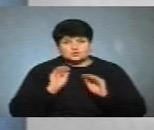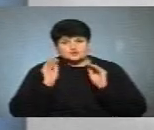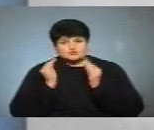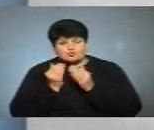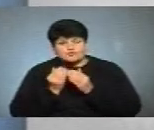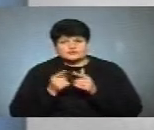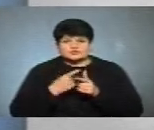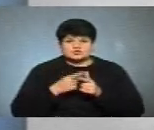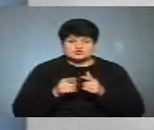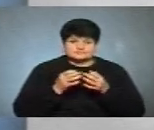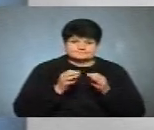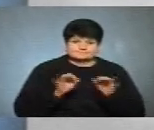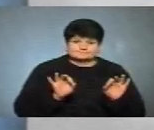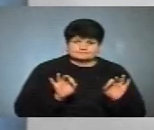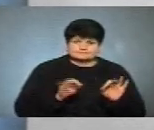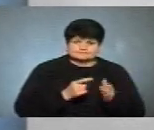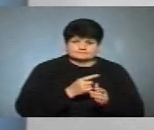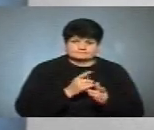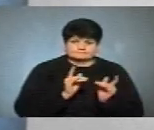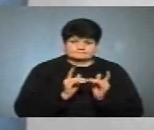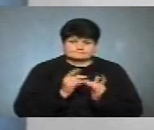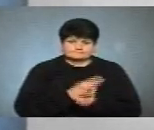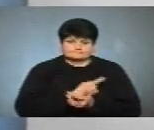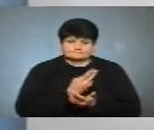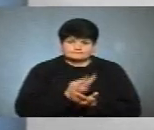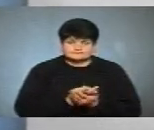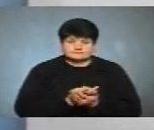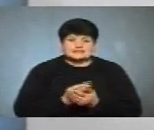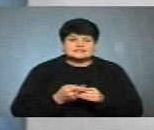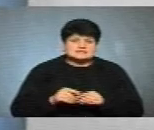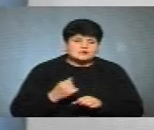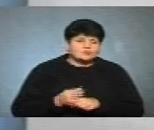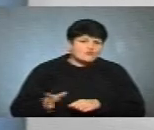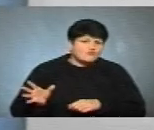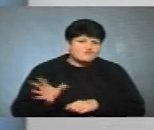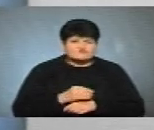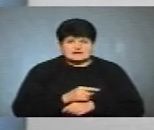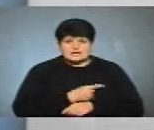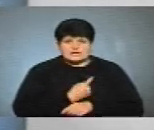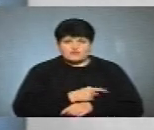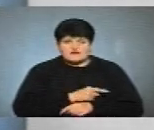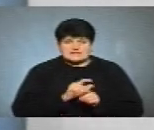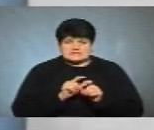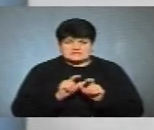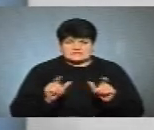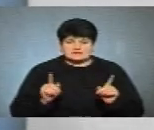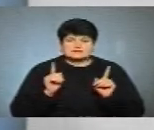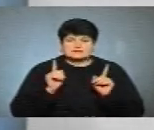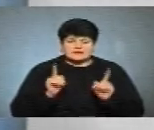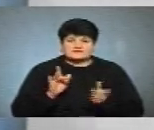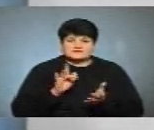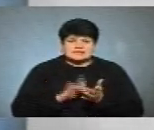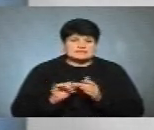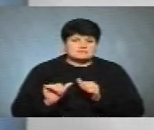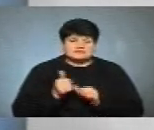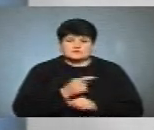ізольовувати, чи не ізольовувати, експрес-тести проводяться у всіх лікувальних закладах, навіть в центрі